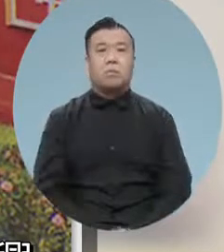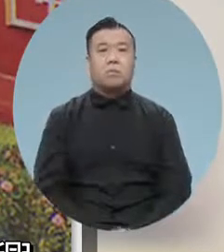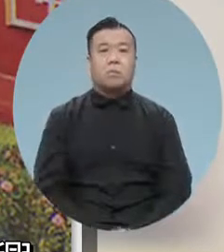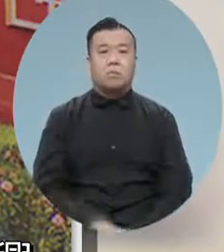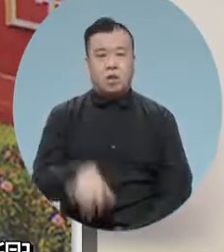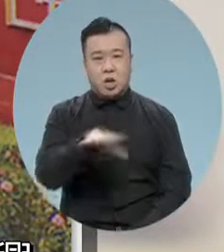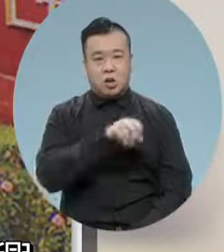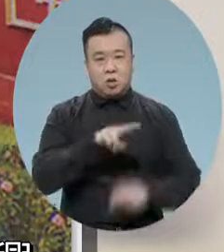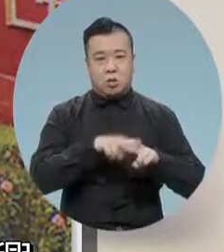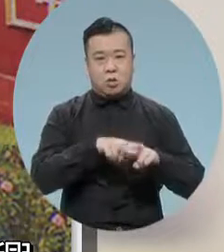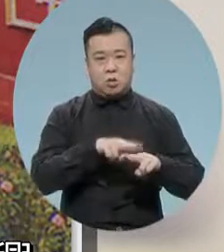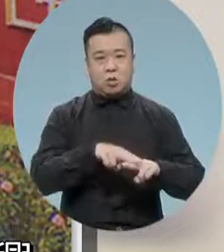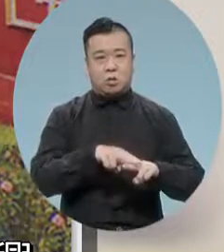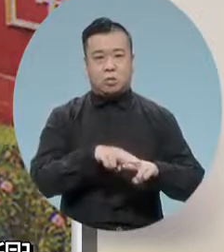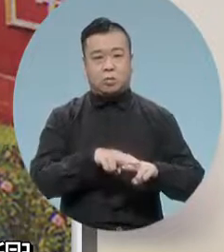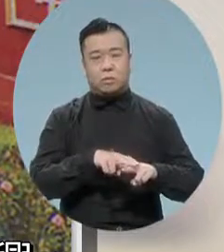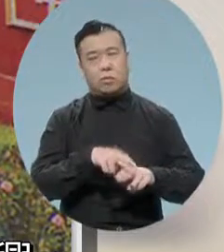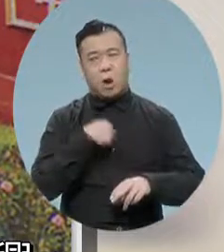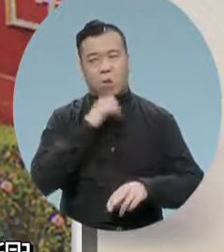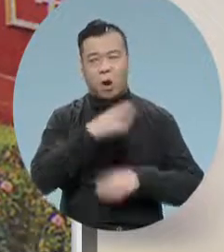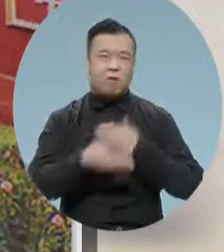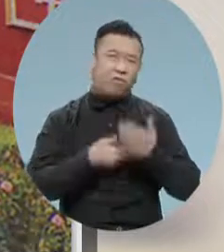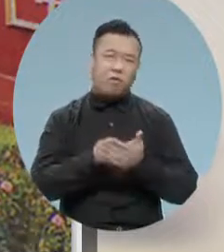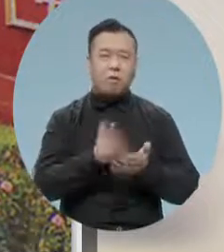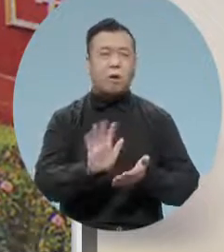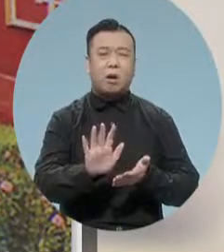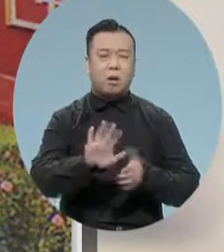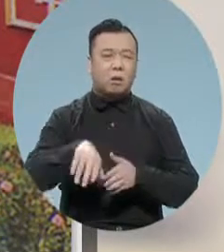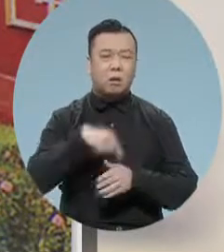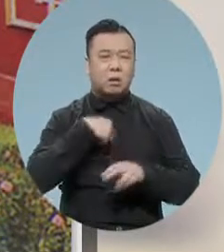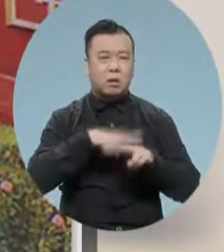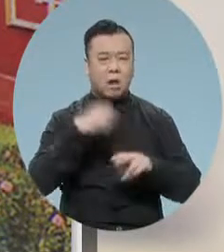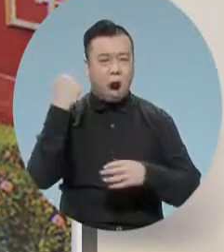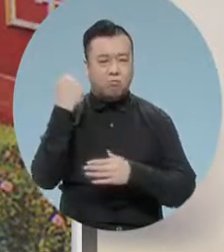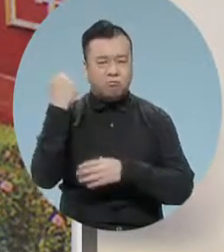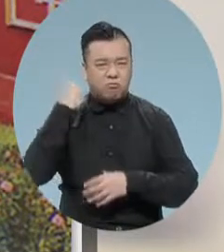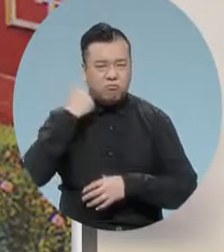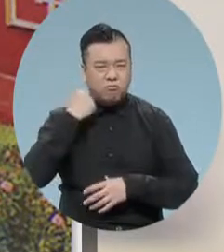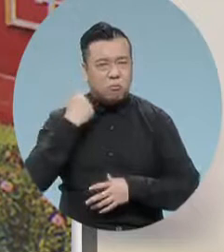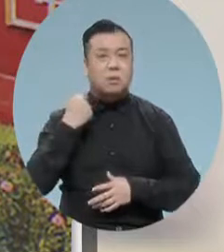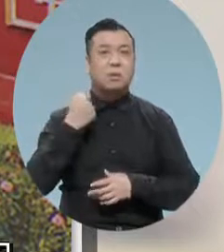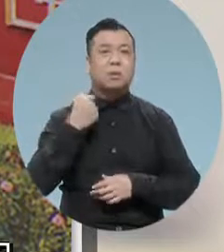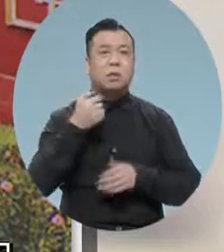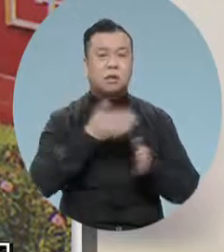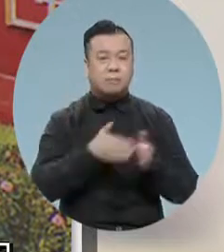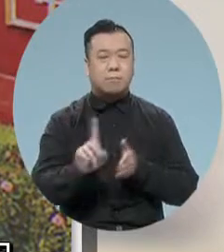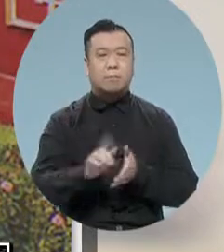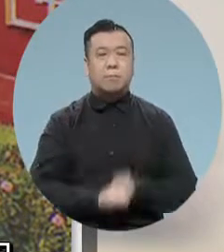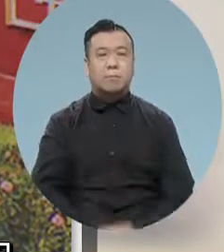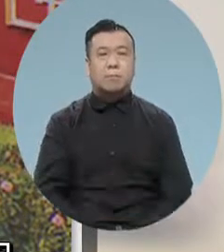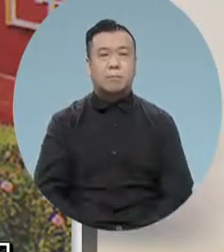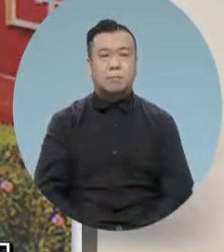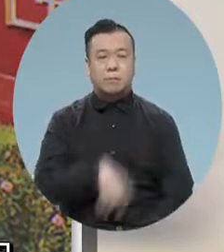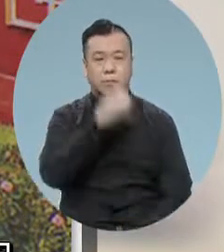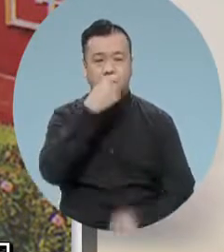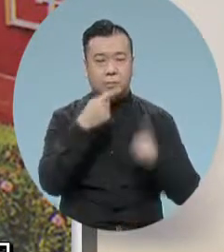個中華民族，我唔好話復興啦嚇，整個中華民族奮鬥嘅過程入邊咧，香港人哪